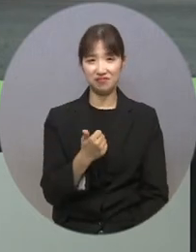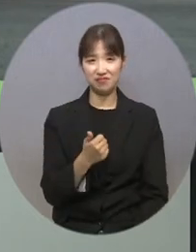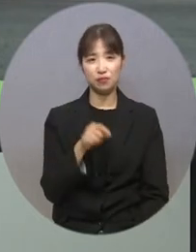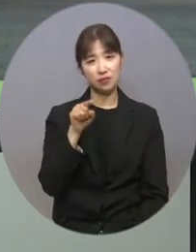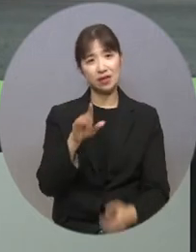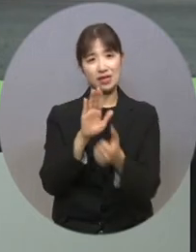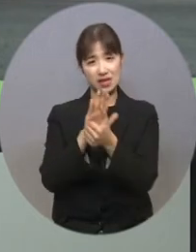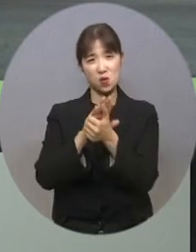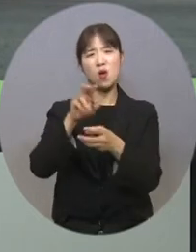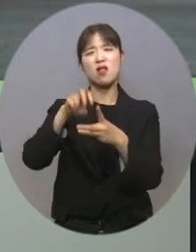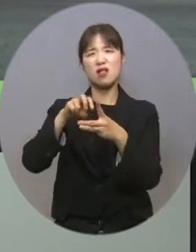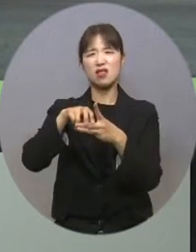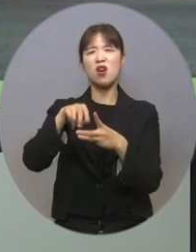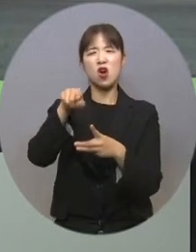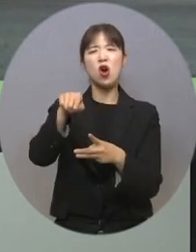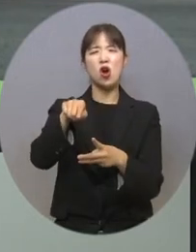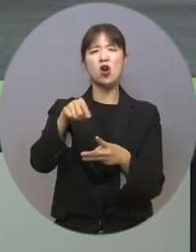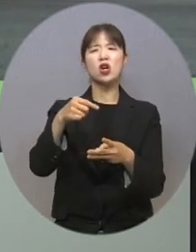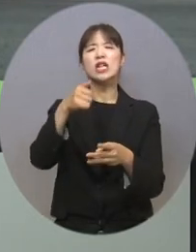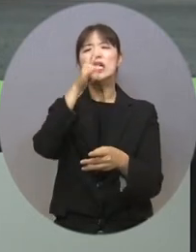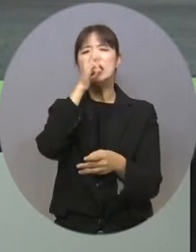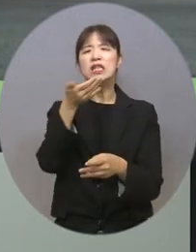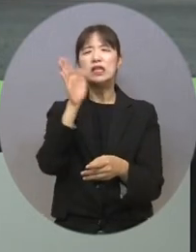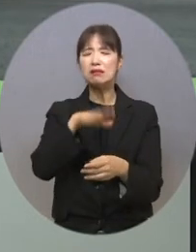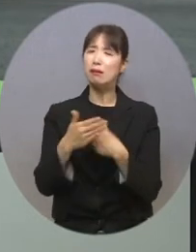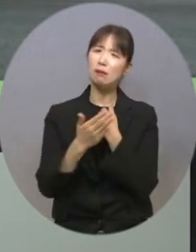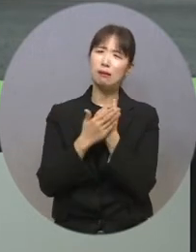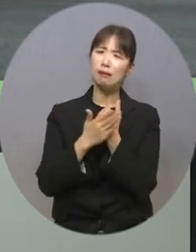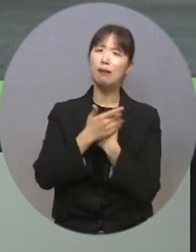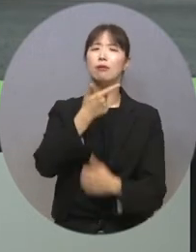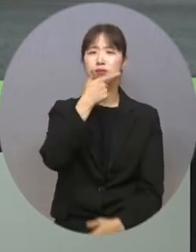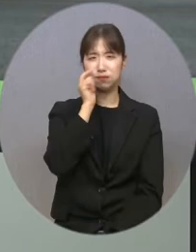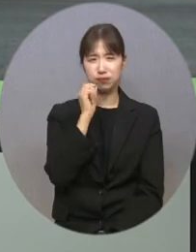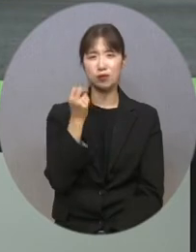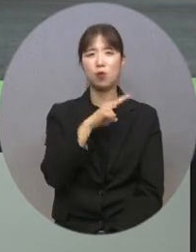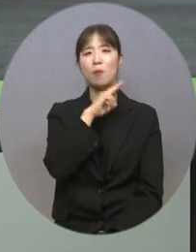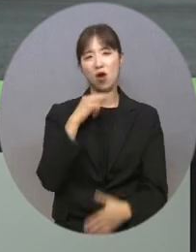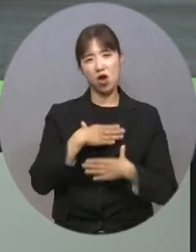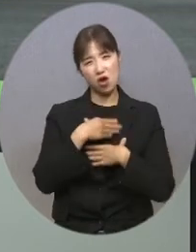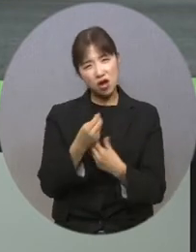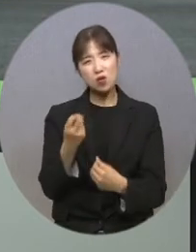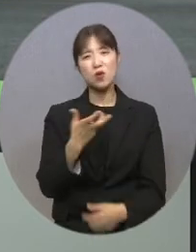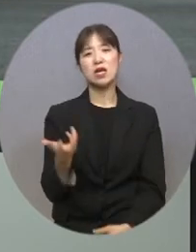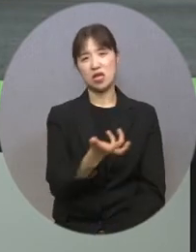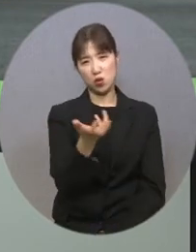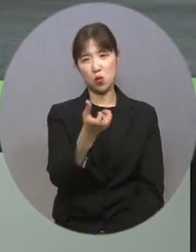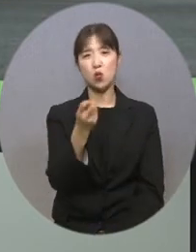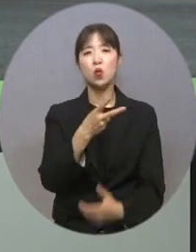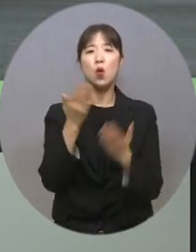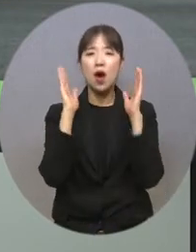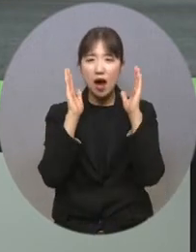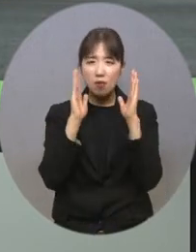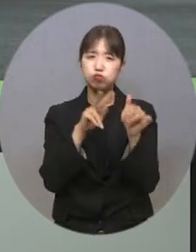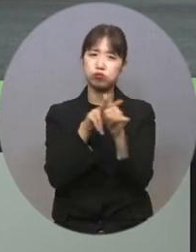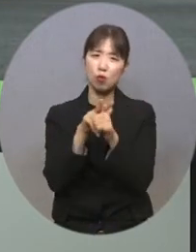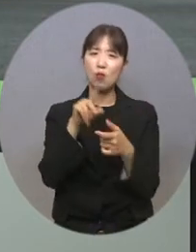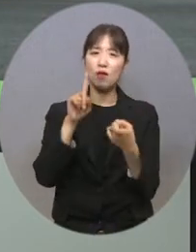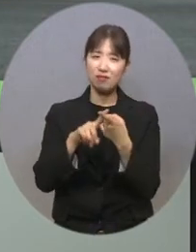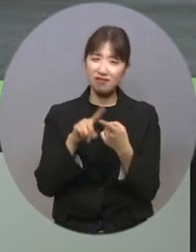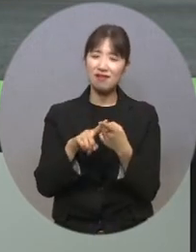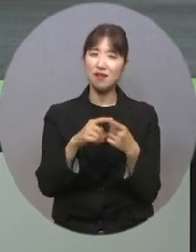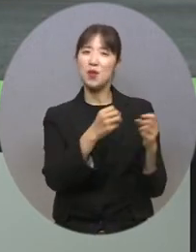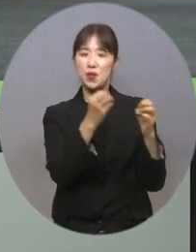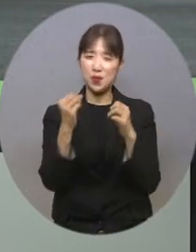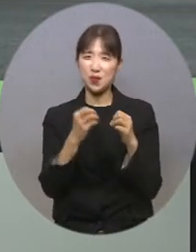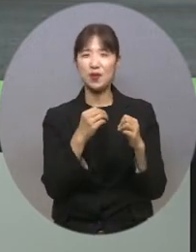지원센터가 있지만 좀 부족한 부분 그 다음에 편의 있죠 이동에 대한 뭐 학습 정보에 대한 그 같이 한번 얘기